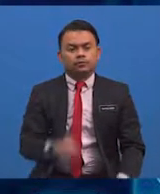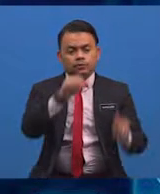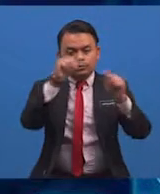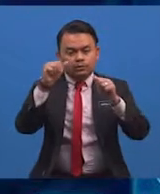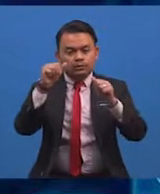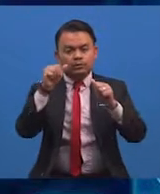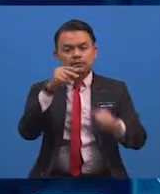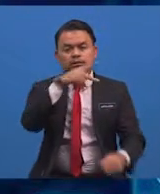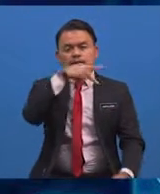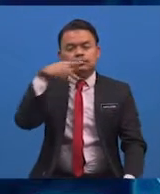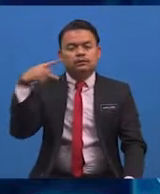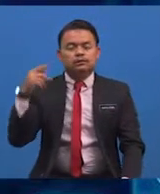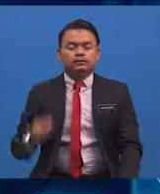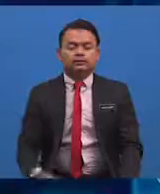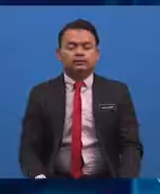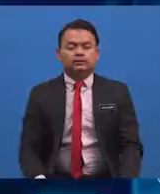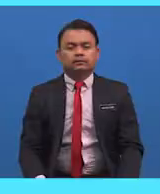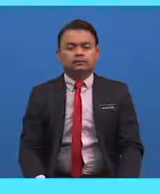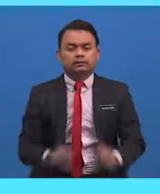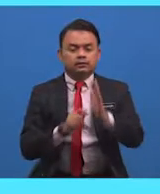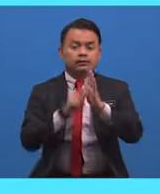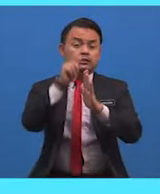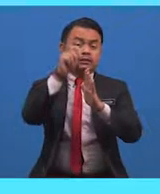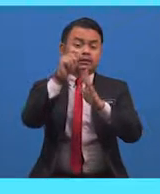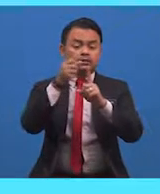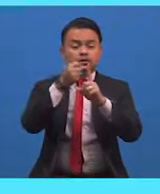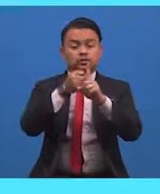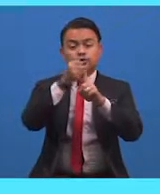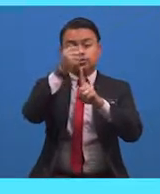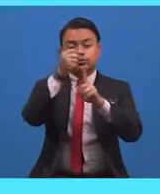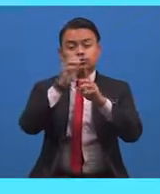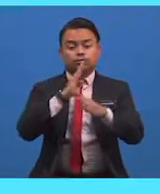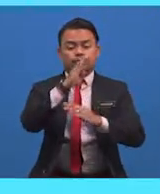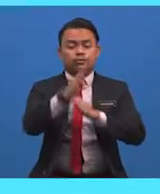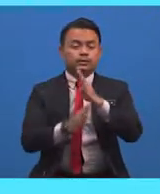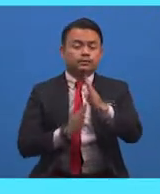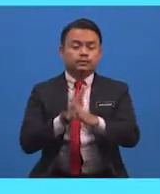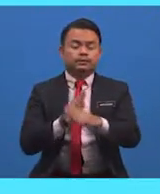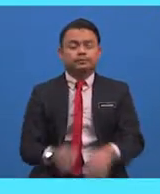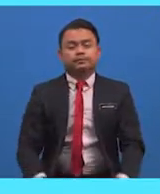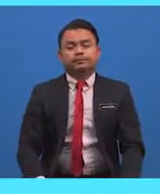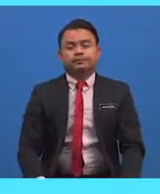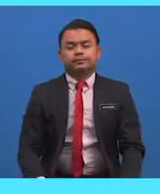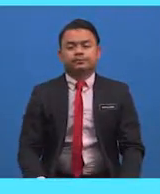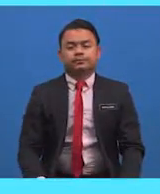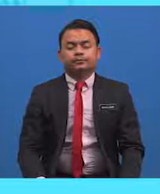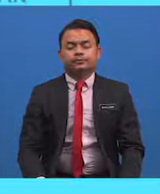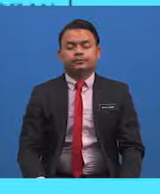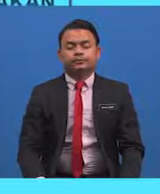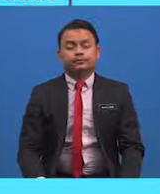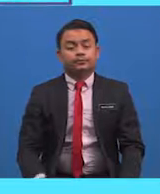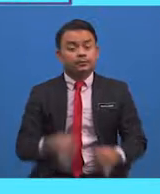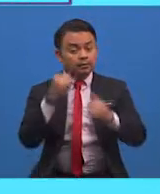mampu meningkatkan suhu bumi. Punca terakhir berkenaan pertambahan gas rumah hijau